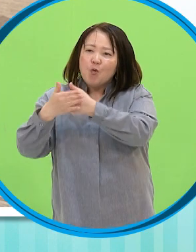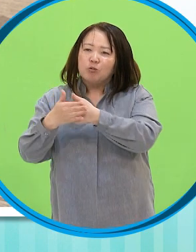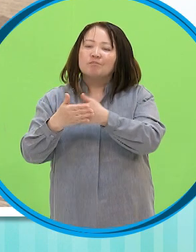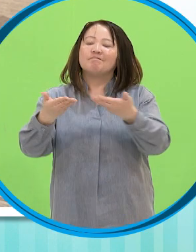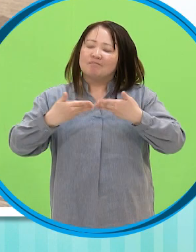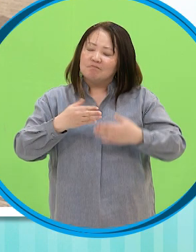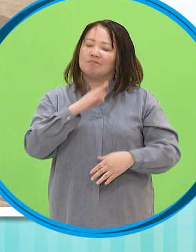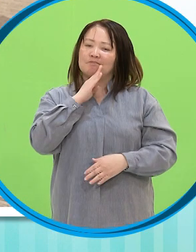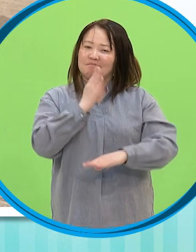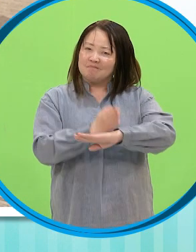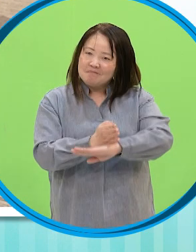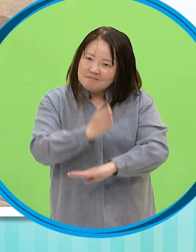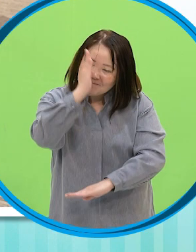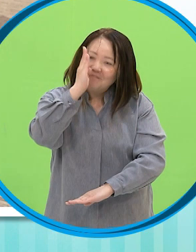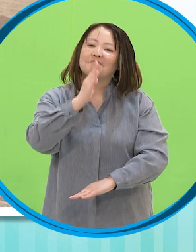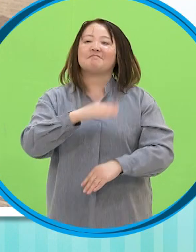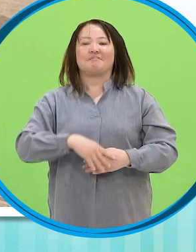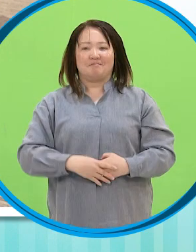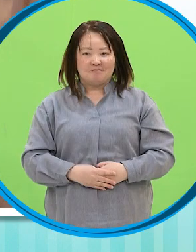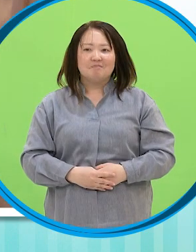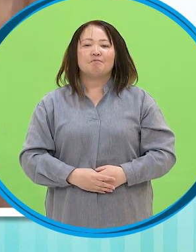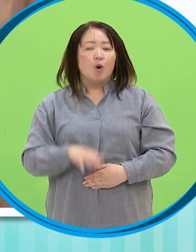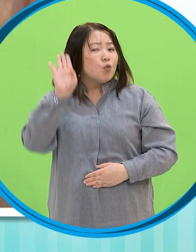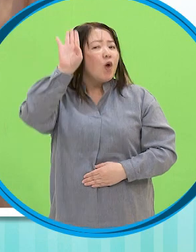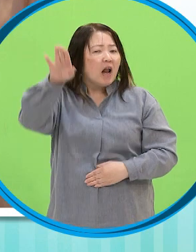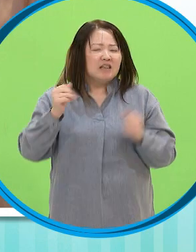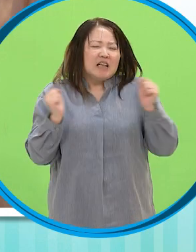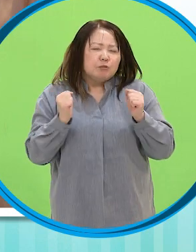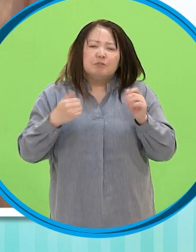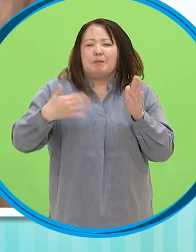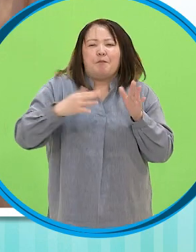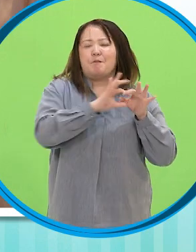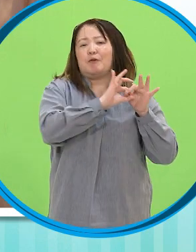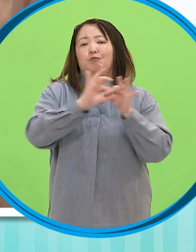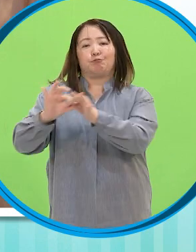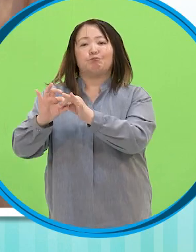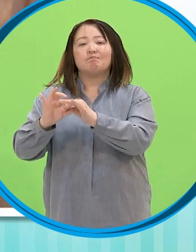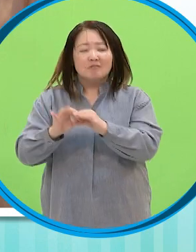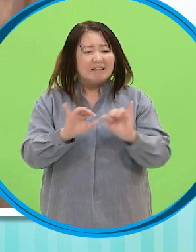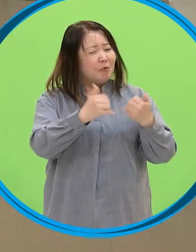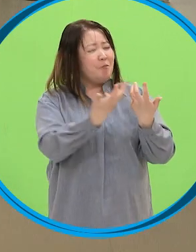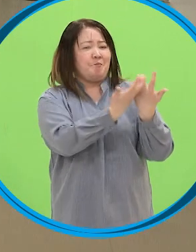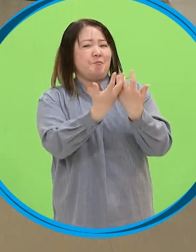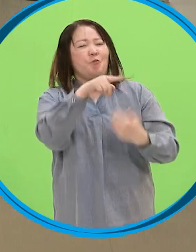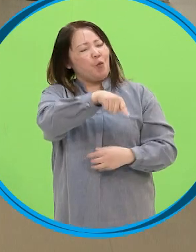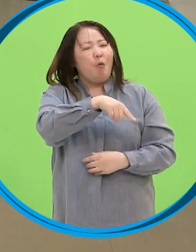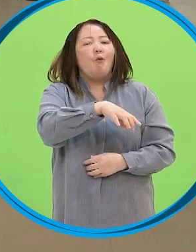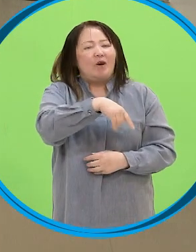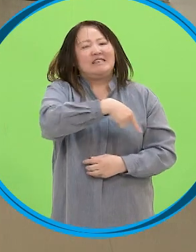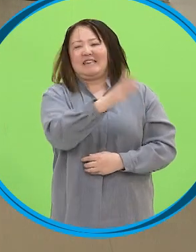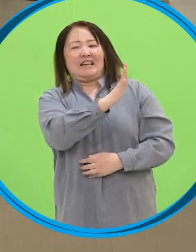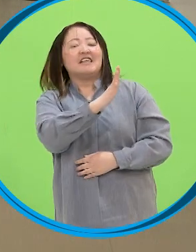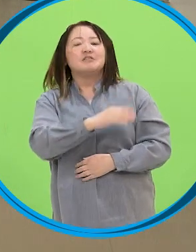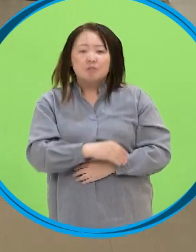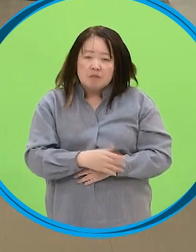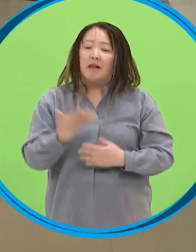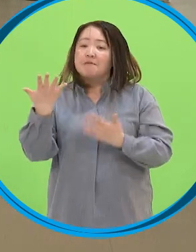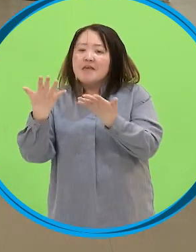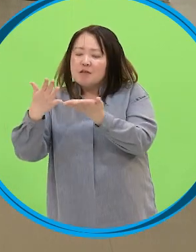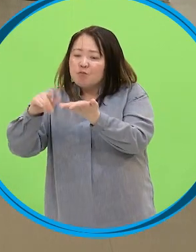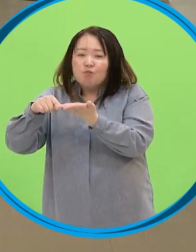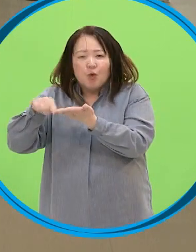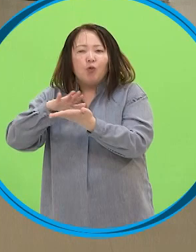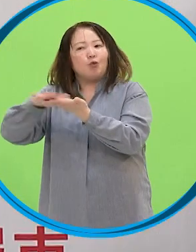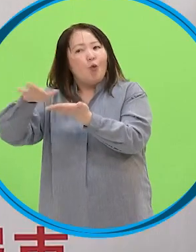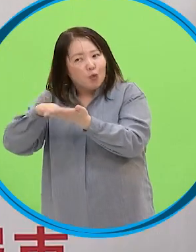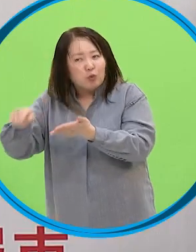力をいただきまして本当にありがとうございました。これからも寒さが続きます。3密の回避、手の指の